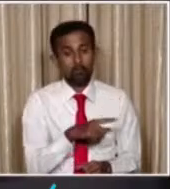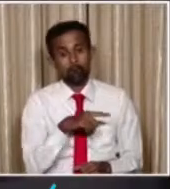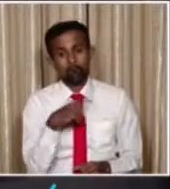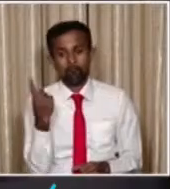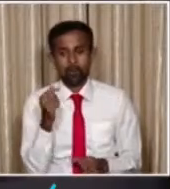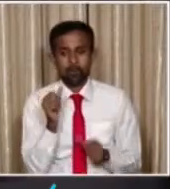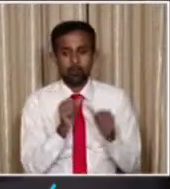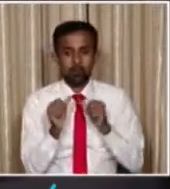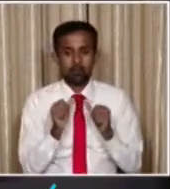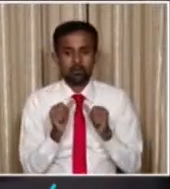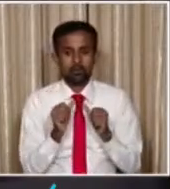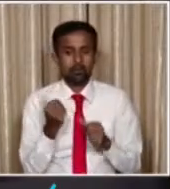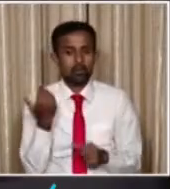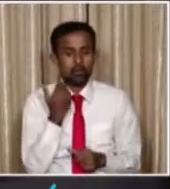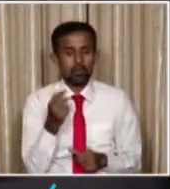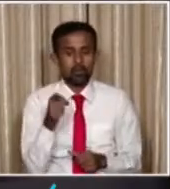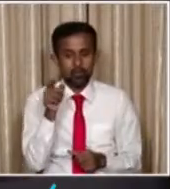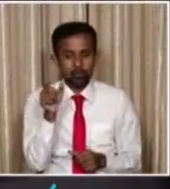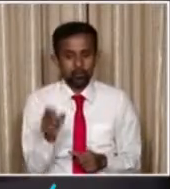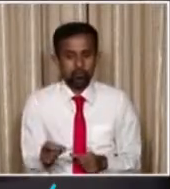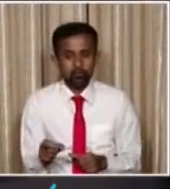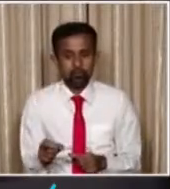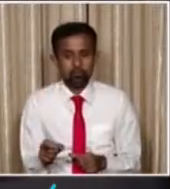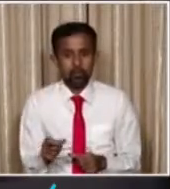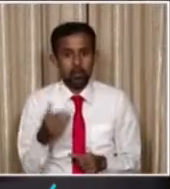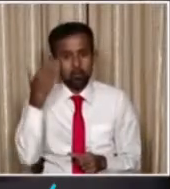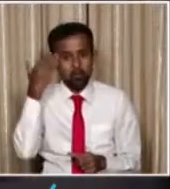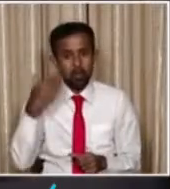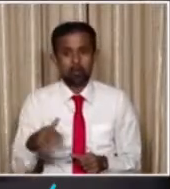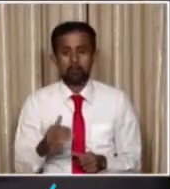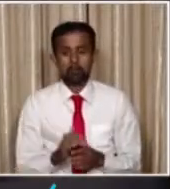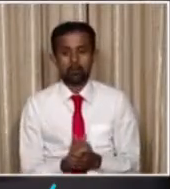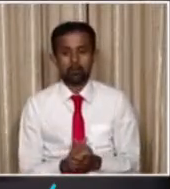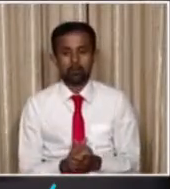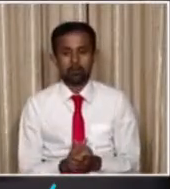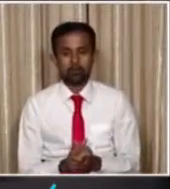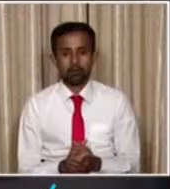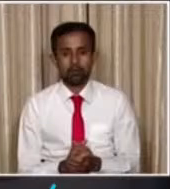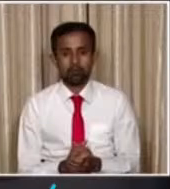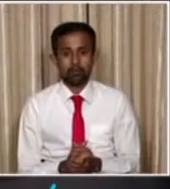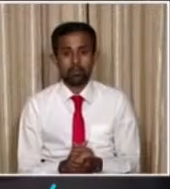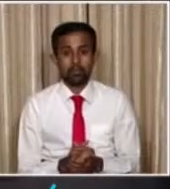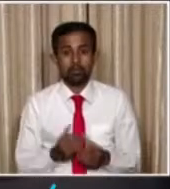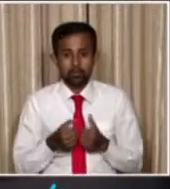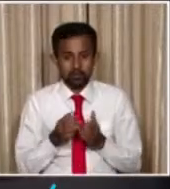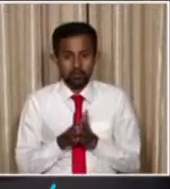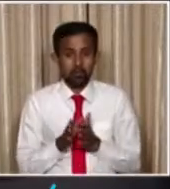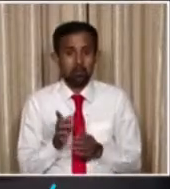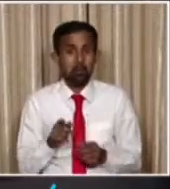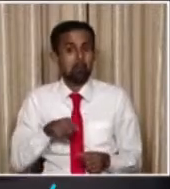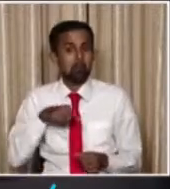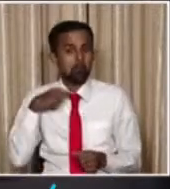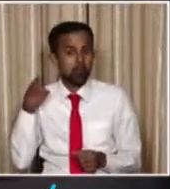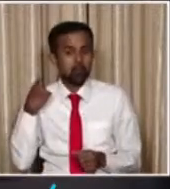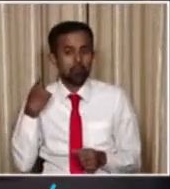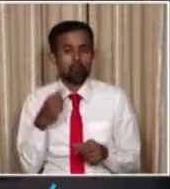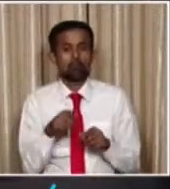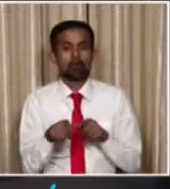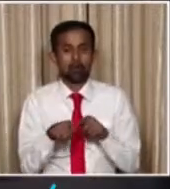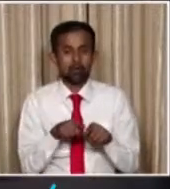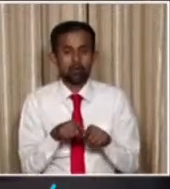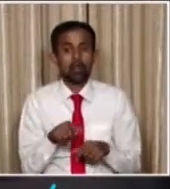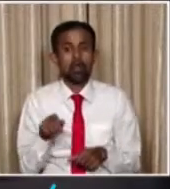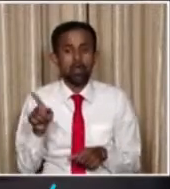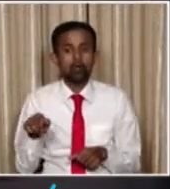බෙහෙතක් ඒ රෝගියා ඒ රෝගයෙන් මැරෙනවා මේ යනවා. එතන මේක මිනි මරුමක්. ඒ නිසා මේ මිනි මරුමක් කරේ